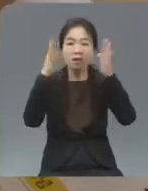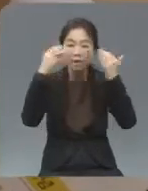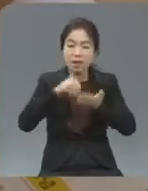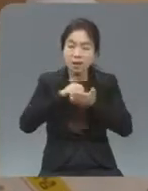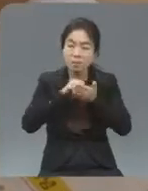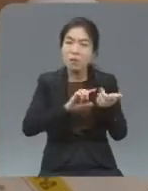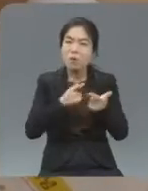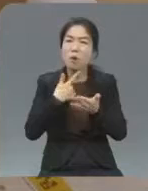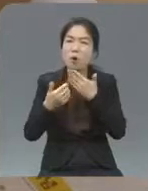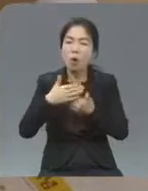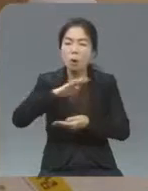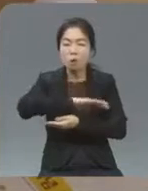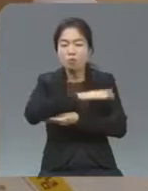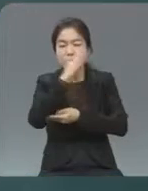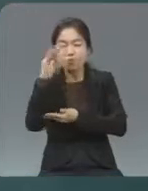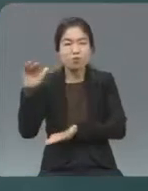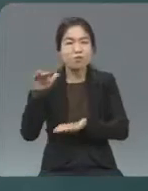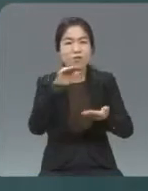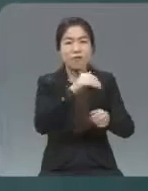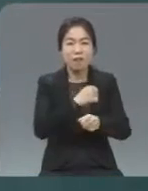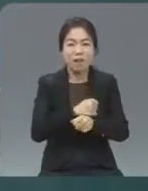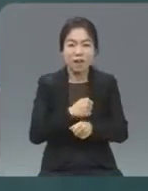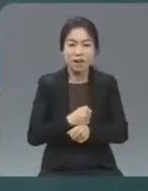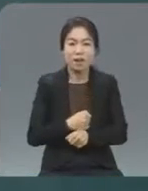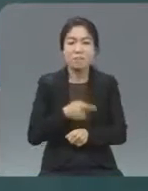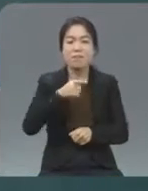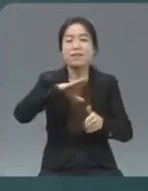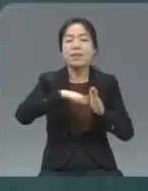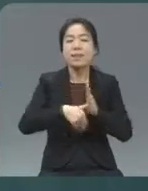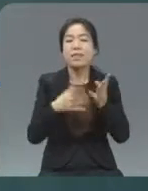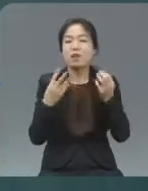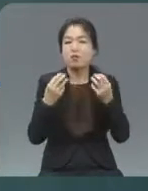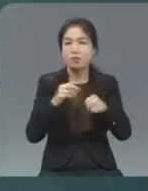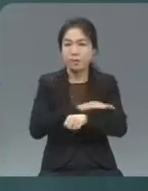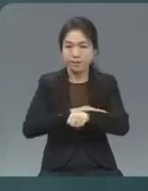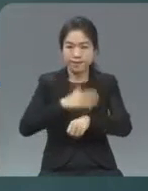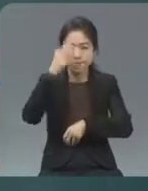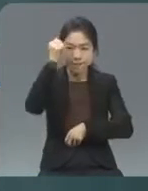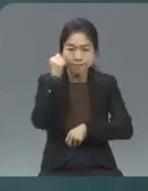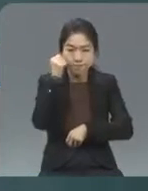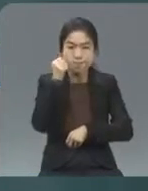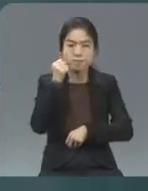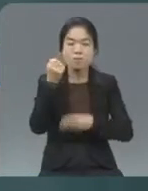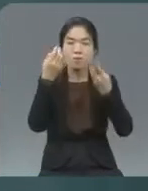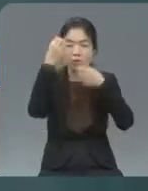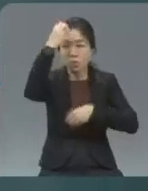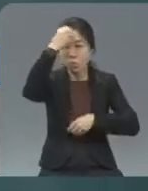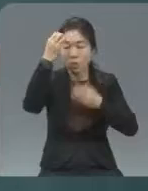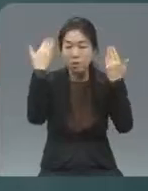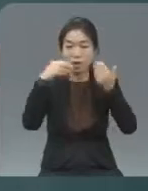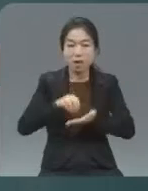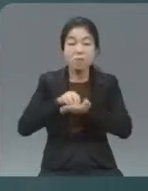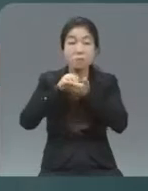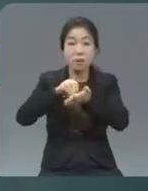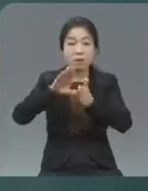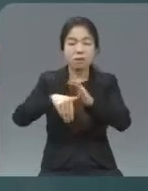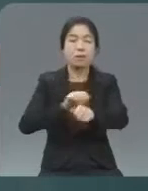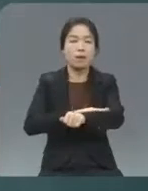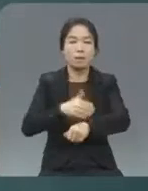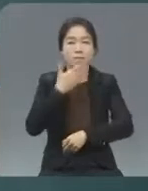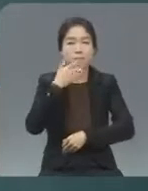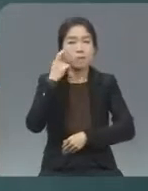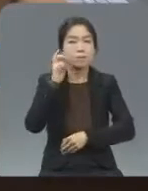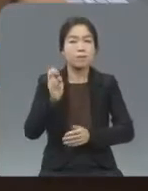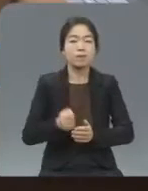후배들에게 들려줍니다. 이 시기 때 딱 수학을 딱 잡아서 가야지 고등학교 올라가서도 잘